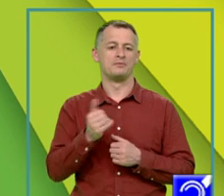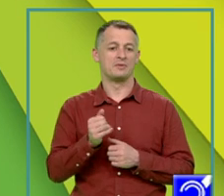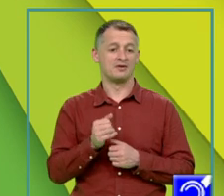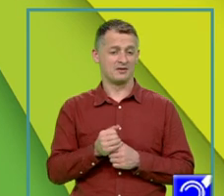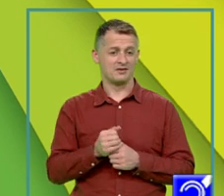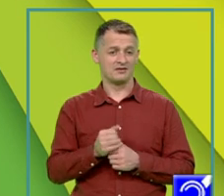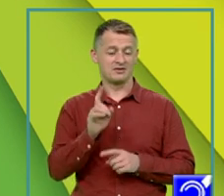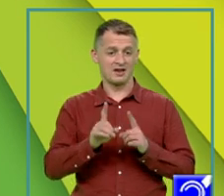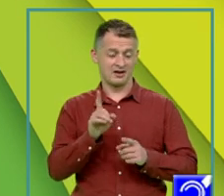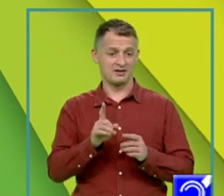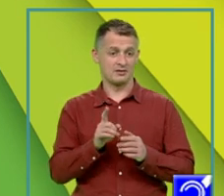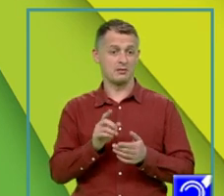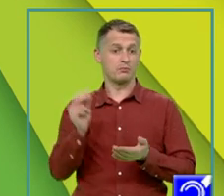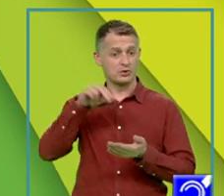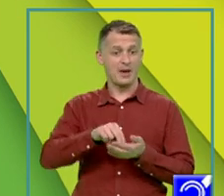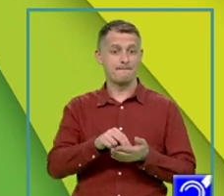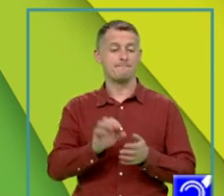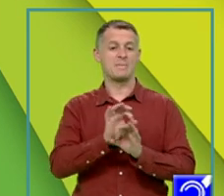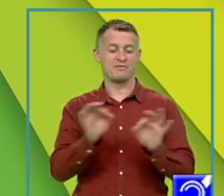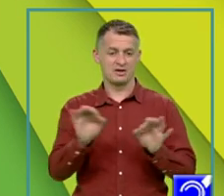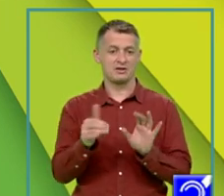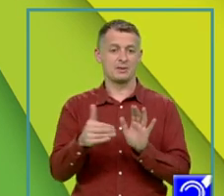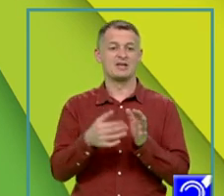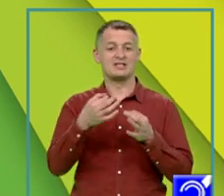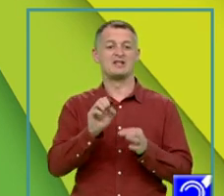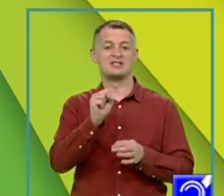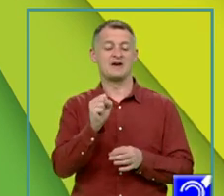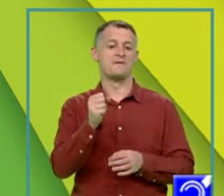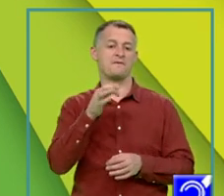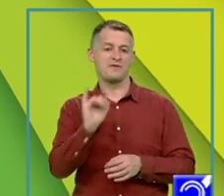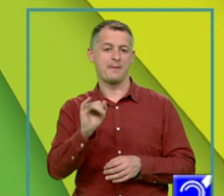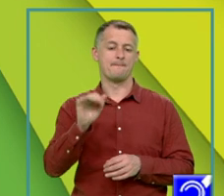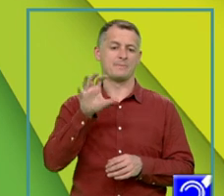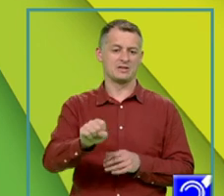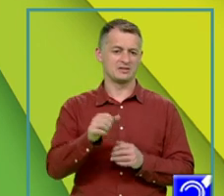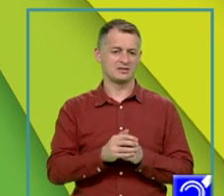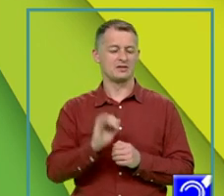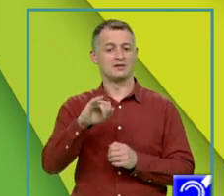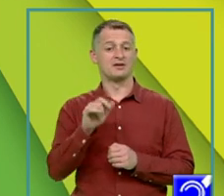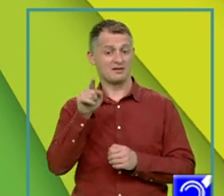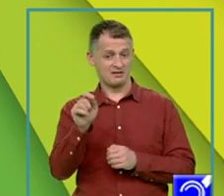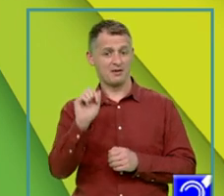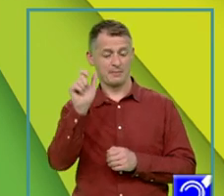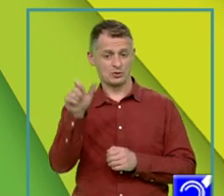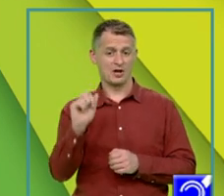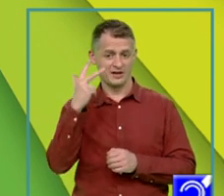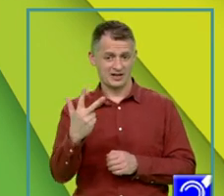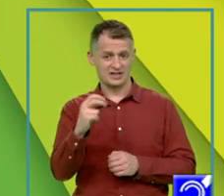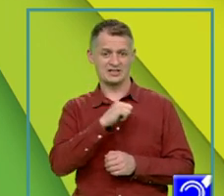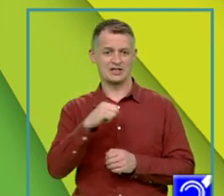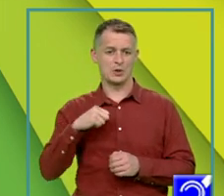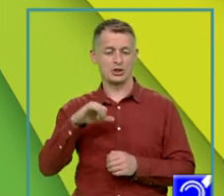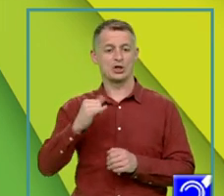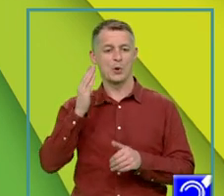dacă îl trecem la perfect atunci să fii Prinț să prindă persoana a treia Ia să prindă singular și